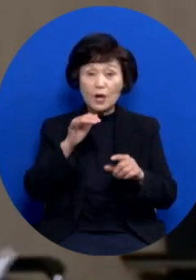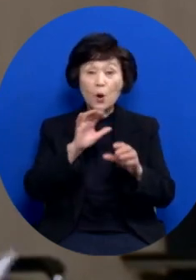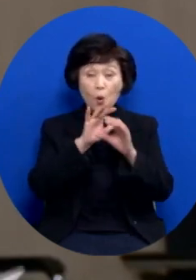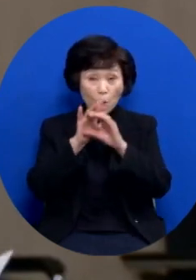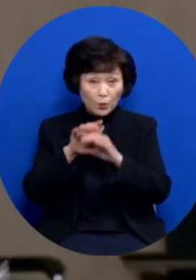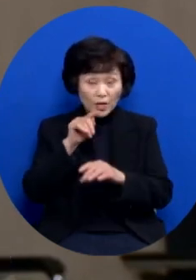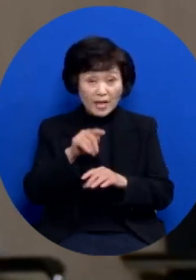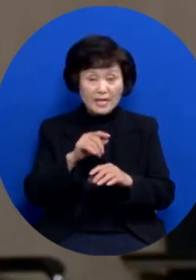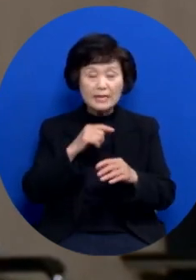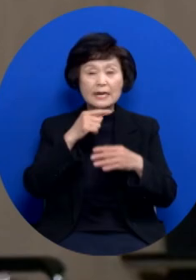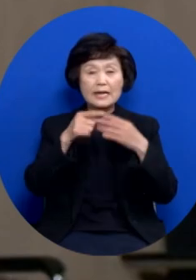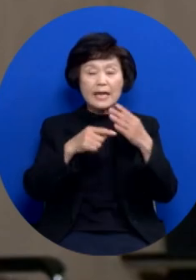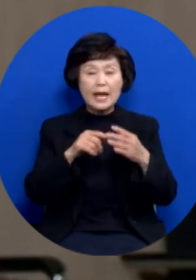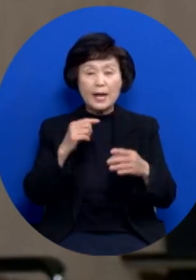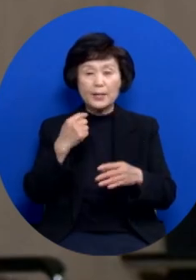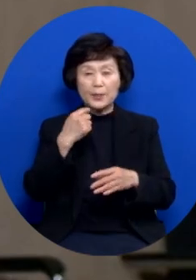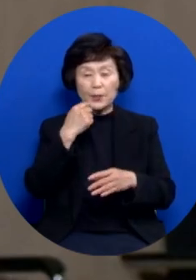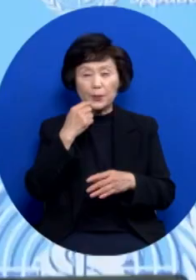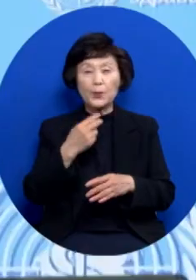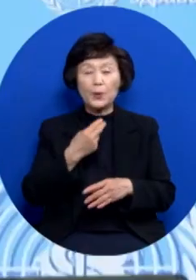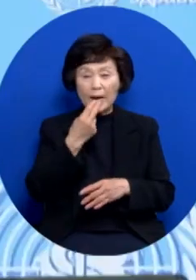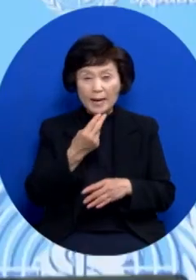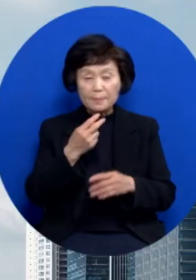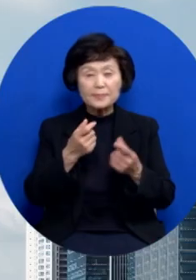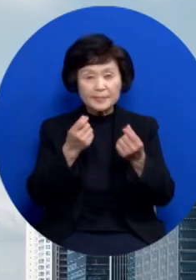수 있는 시점에 다가가고 있다고 설명했습니다.